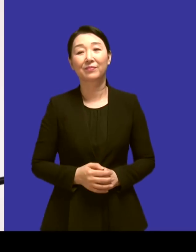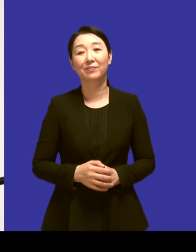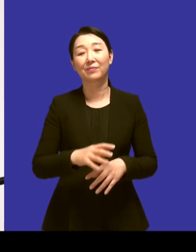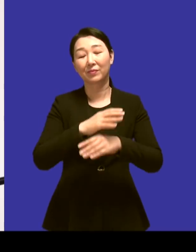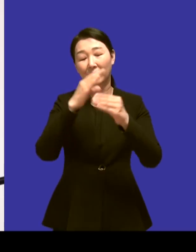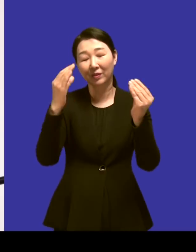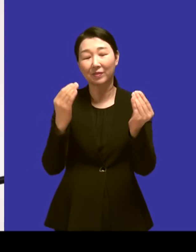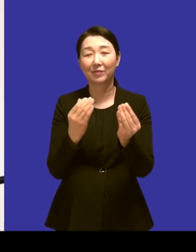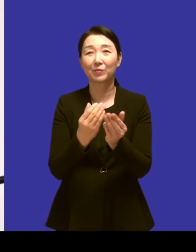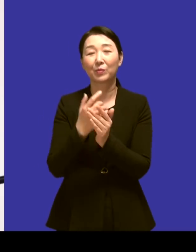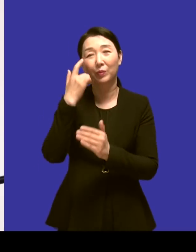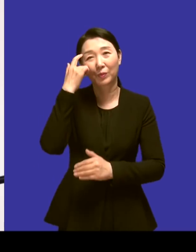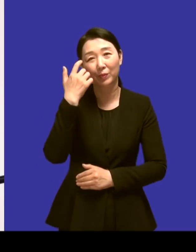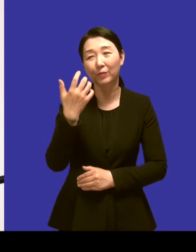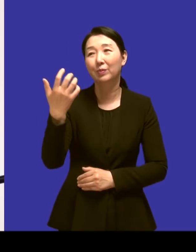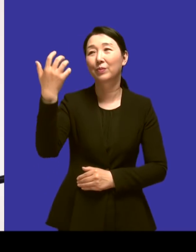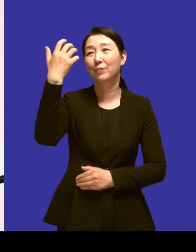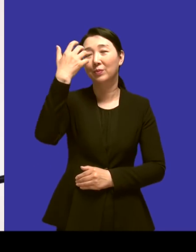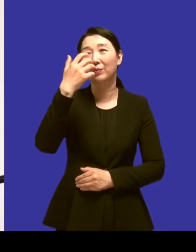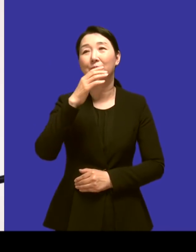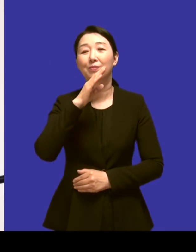온전히 영과 진리로